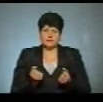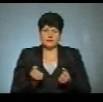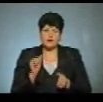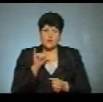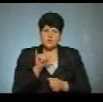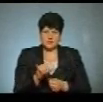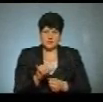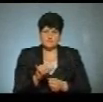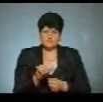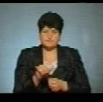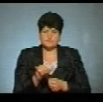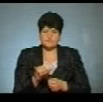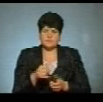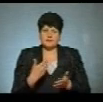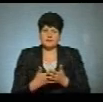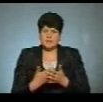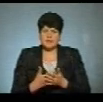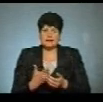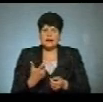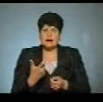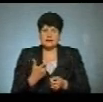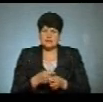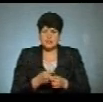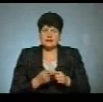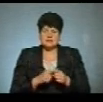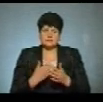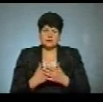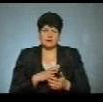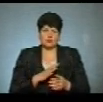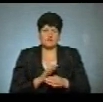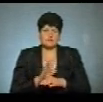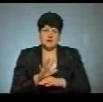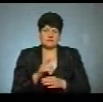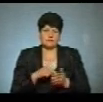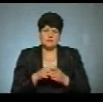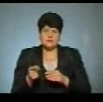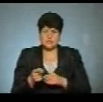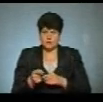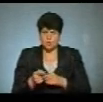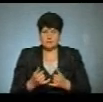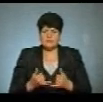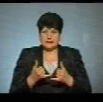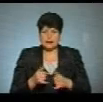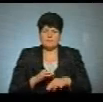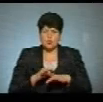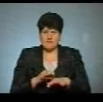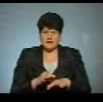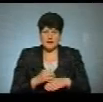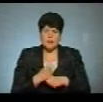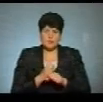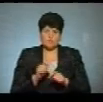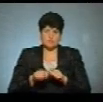них зразків для аналізів, і ці зразки були відправлені в місто Тернопіль для проведення